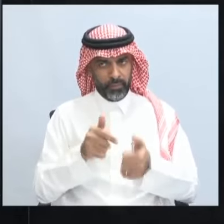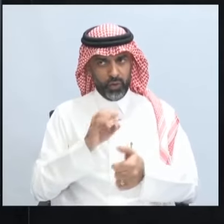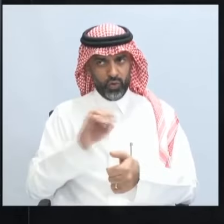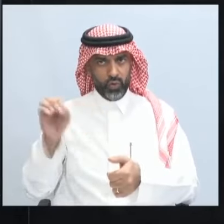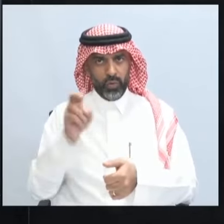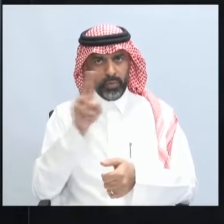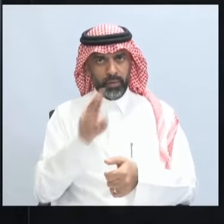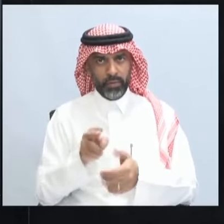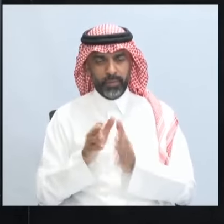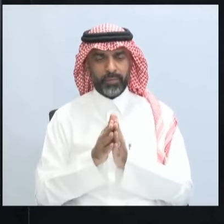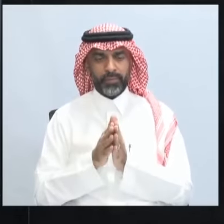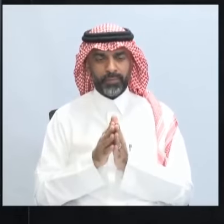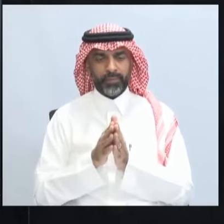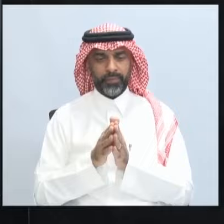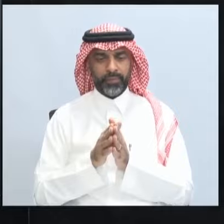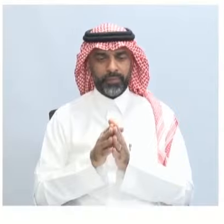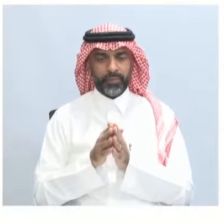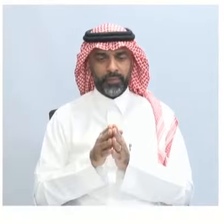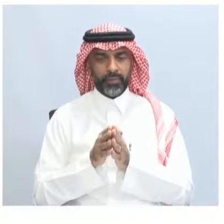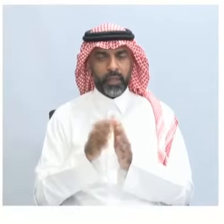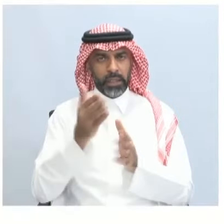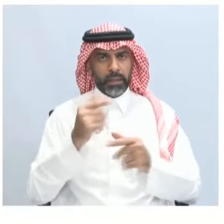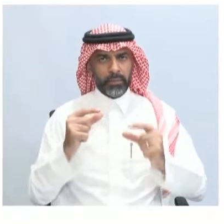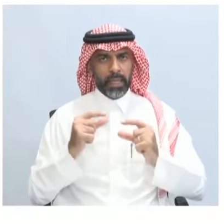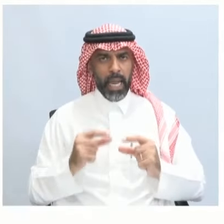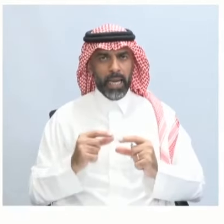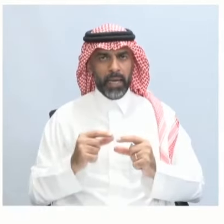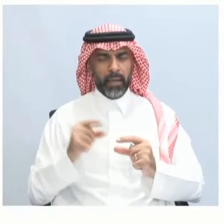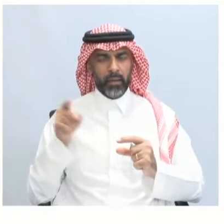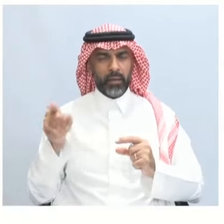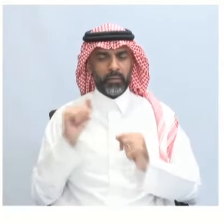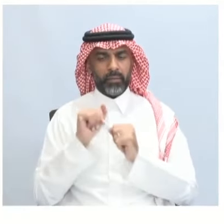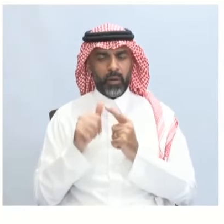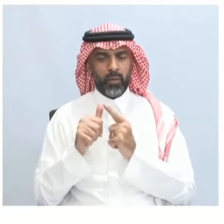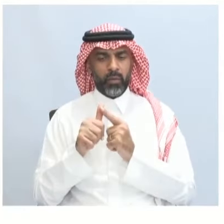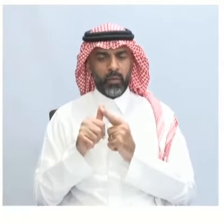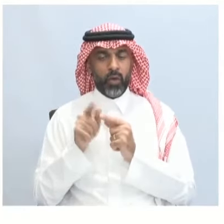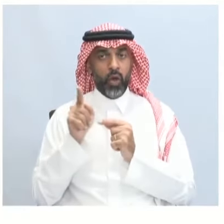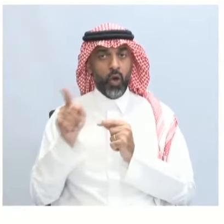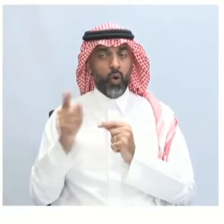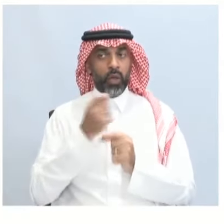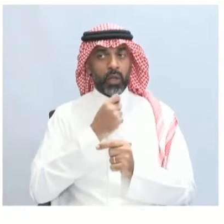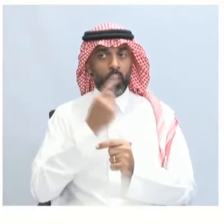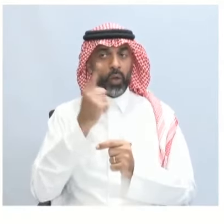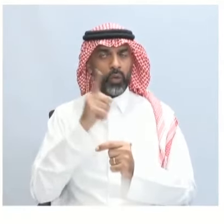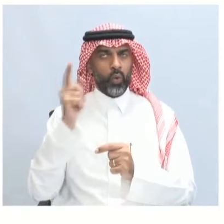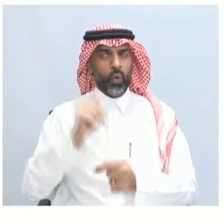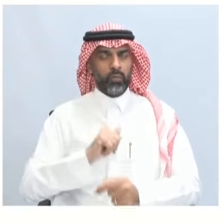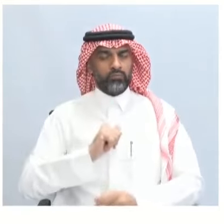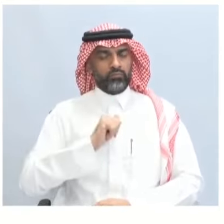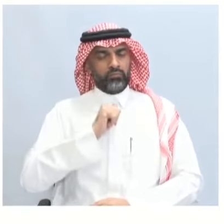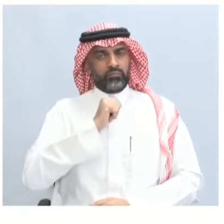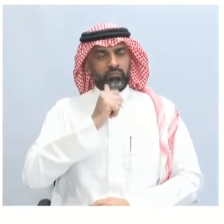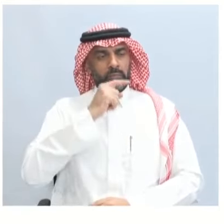هذه الاسئله السؤال الاول استدل على ما يلي اولا ان التوحيد هو سبيل العزه